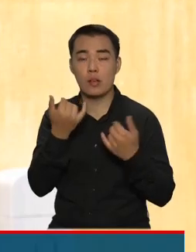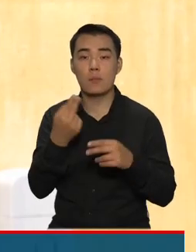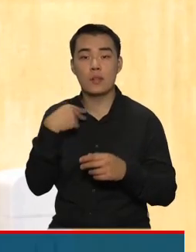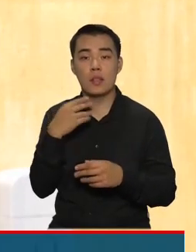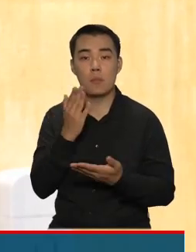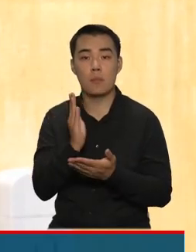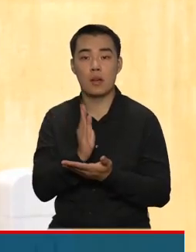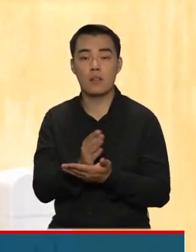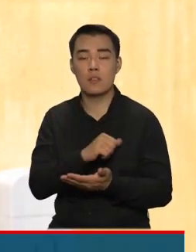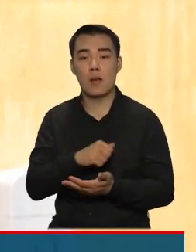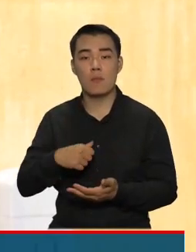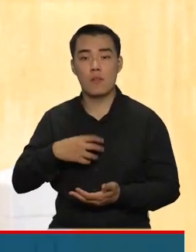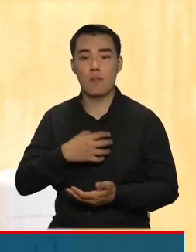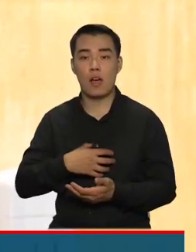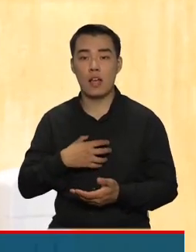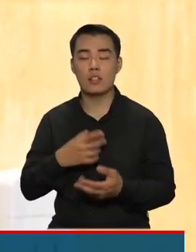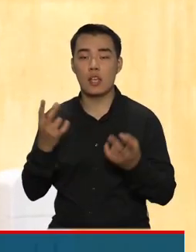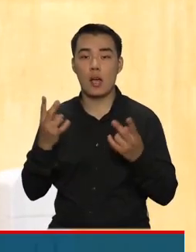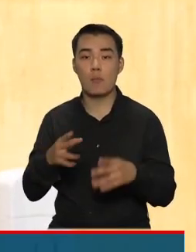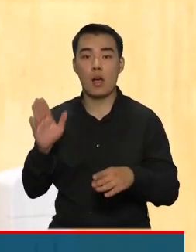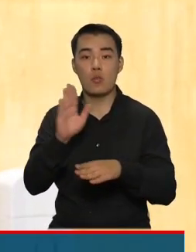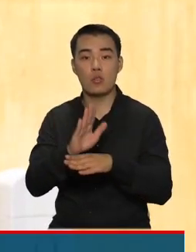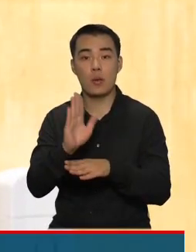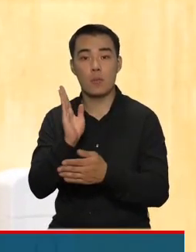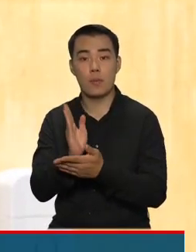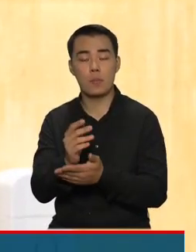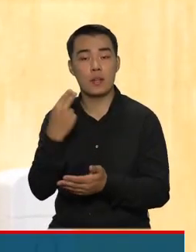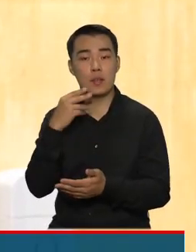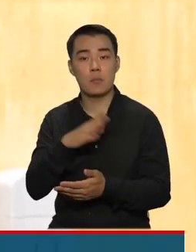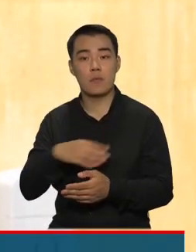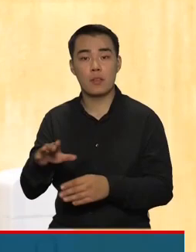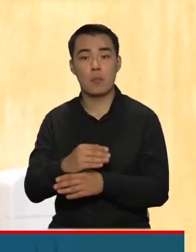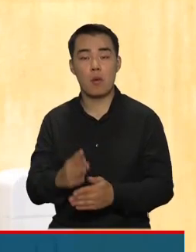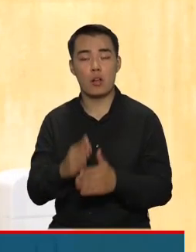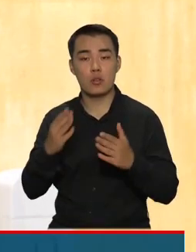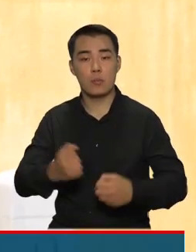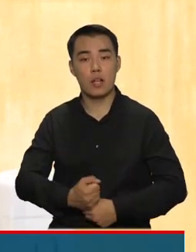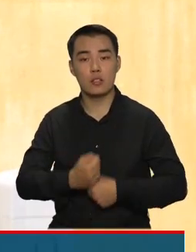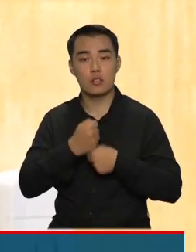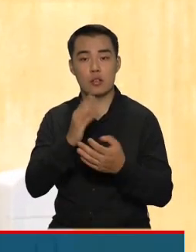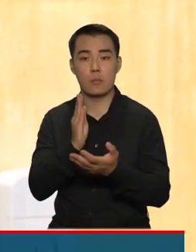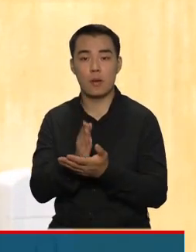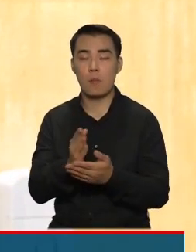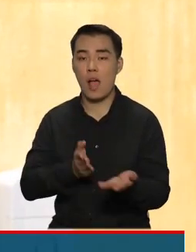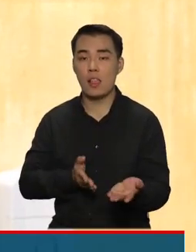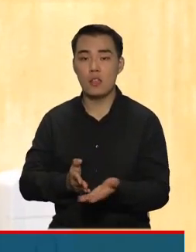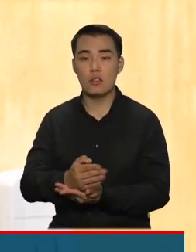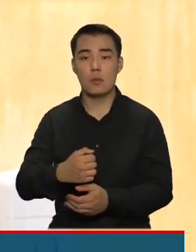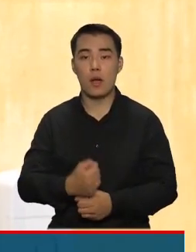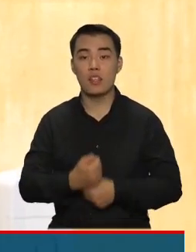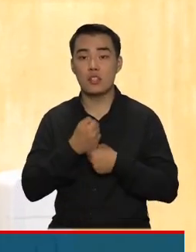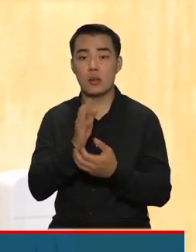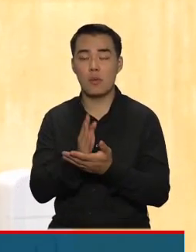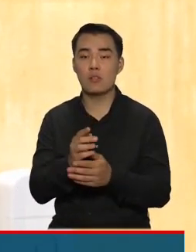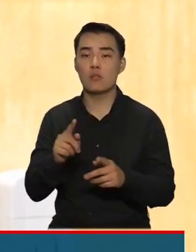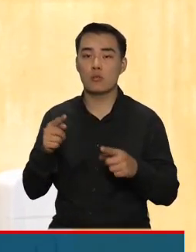дает очень важные, необходимые поручения. Президент оказывает очень большую поддержку, политическую поддержку, дает